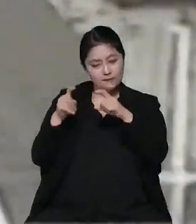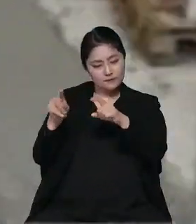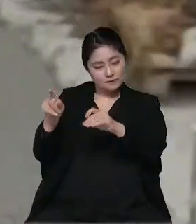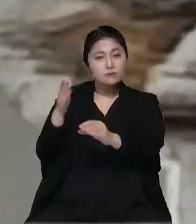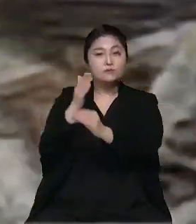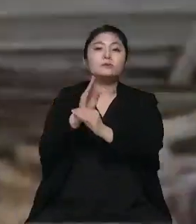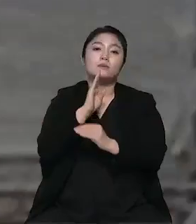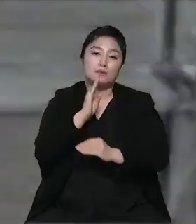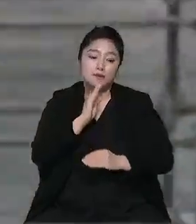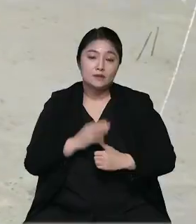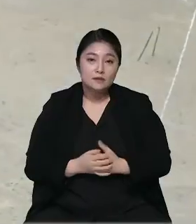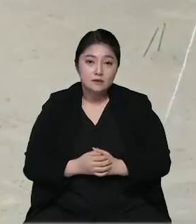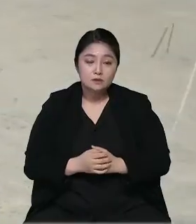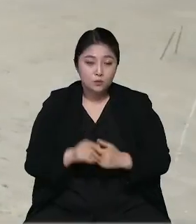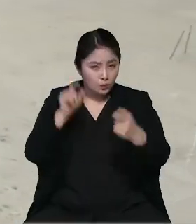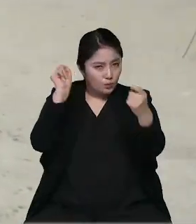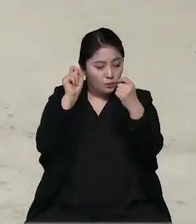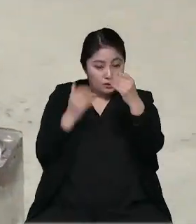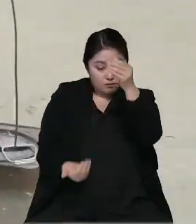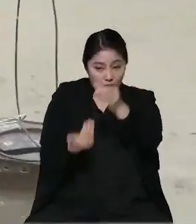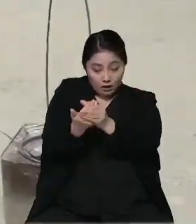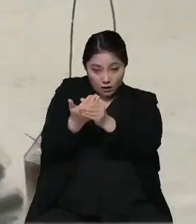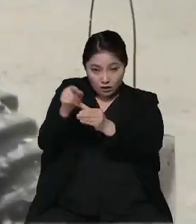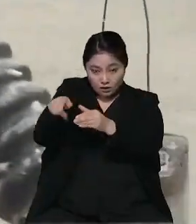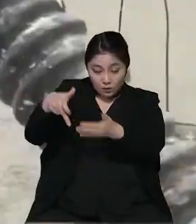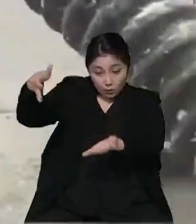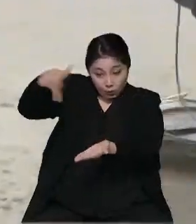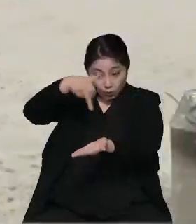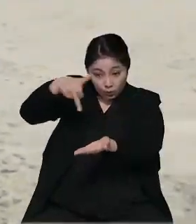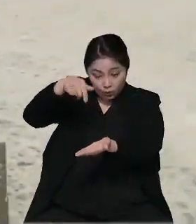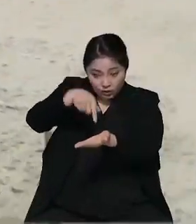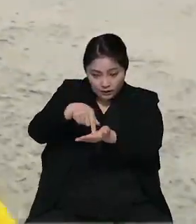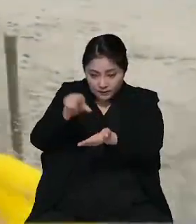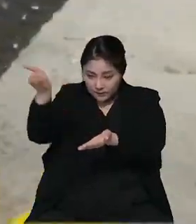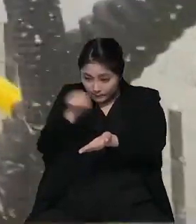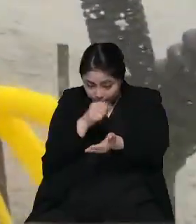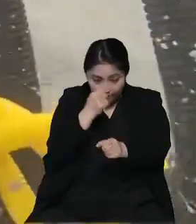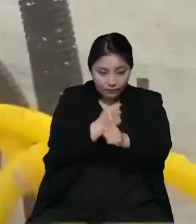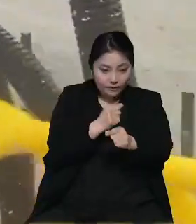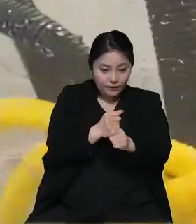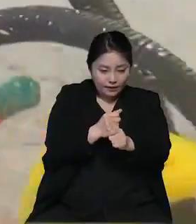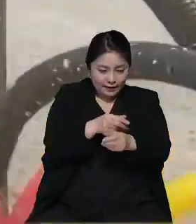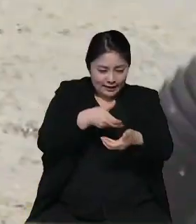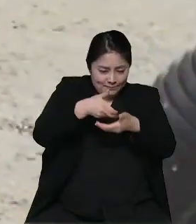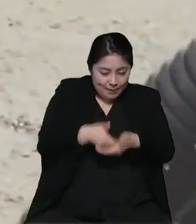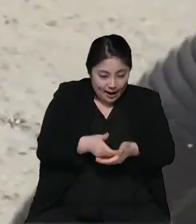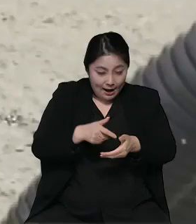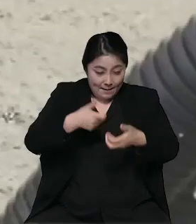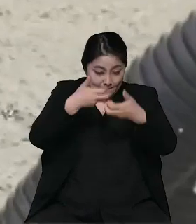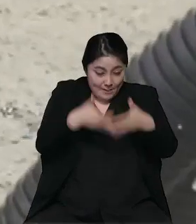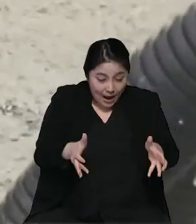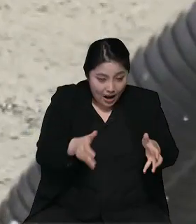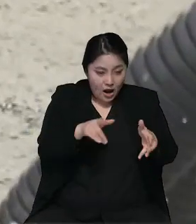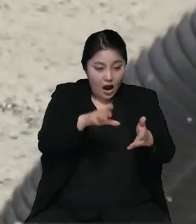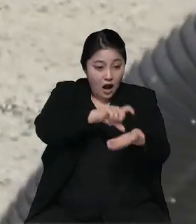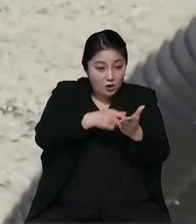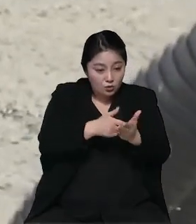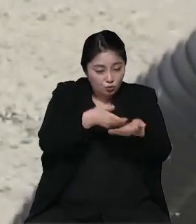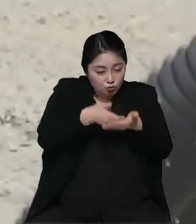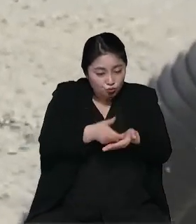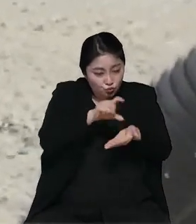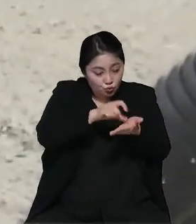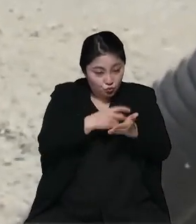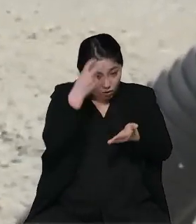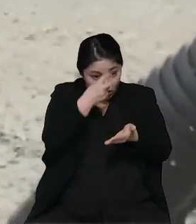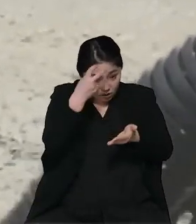보내고 있습니다. 조만간 사고 현장에서 콘크리트 샘플을 채취해 압축 강도와 파괴 하중 등을 측정하고